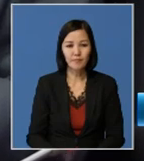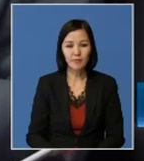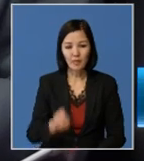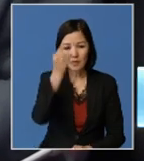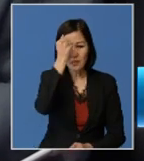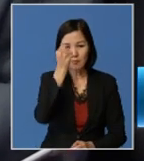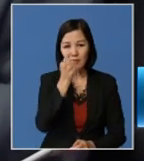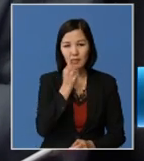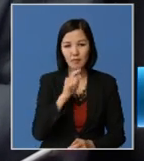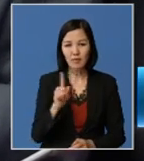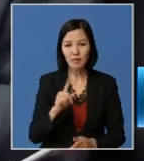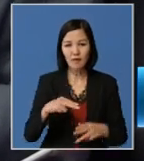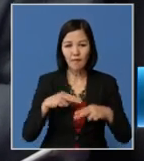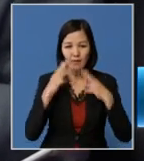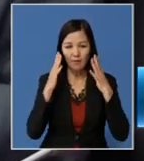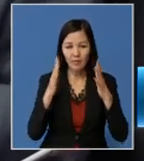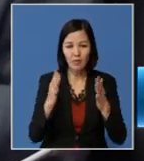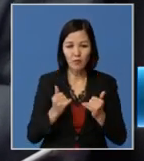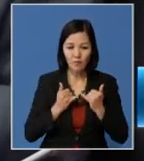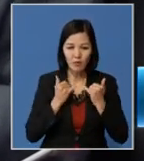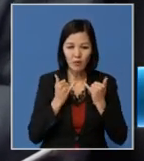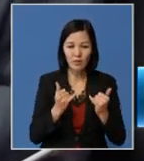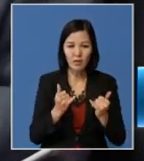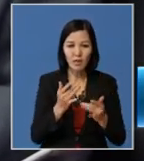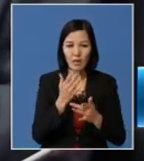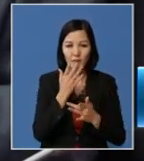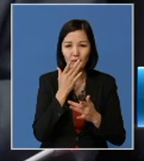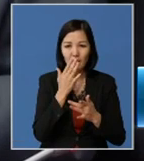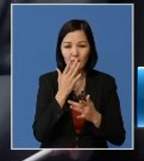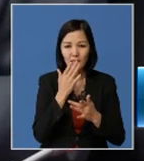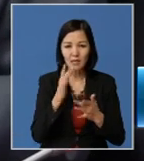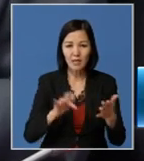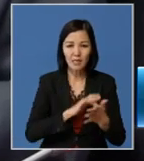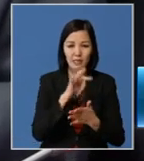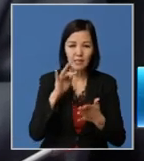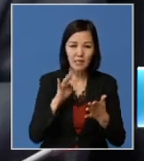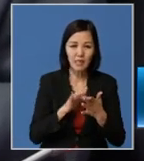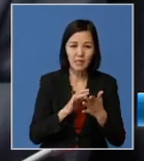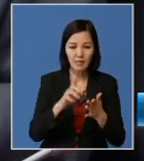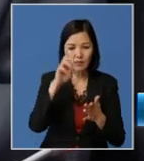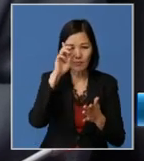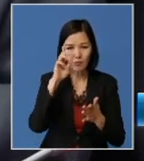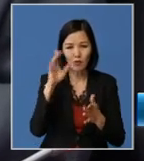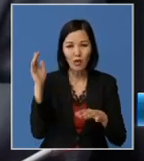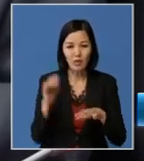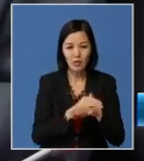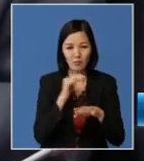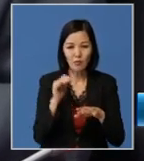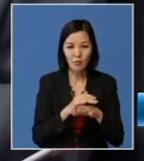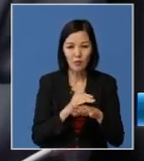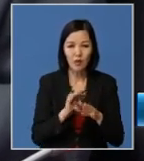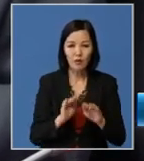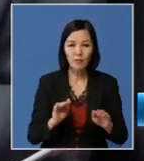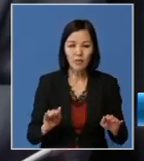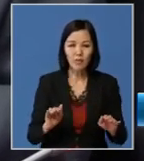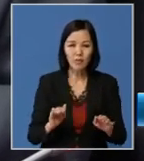Спасибо вам за внимание и уважение. Пусть в нашей многонациональной стране всегда царит мир и добро. Пусть наши дети не знают